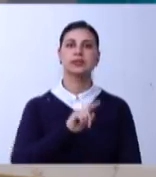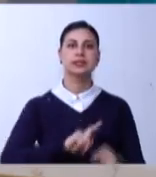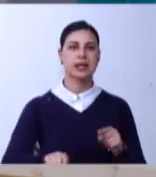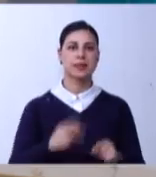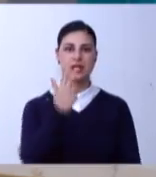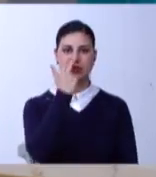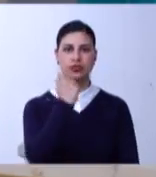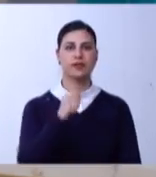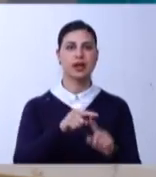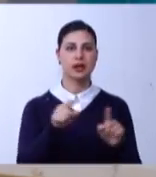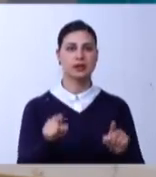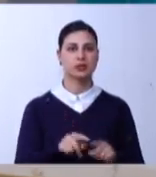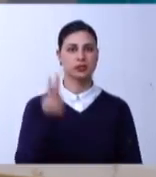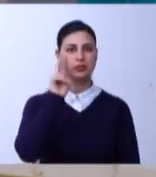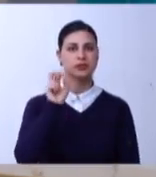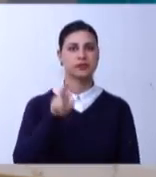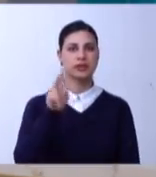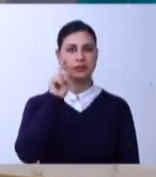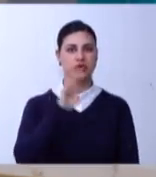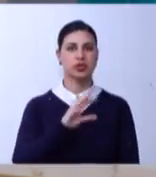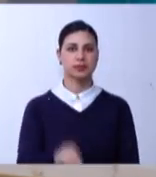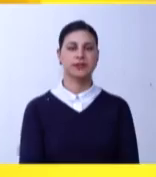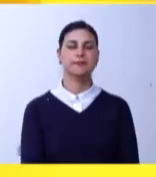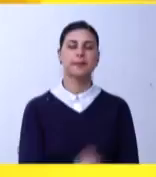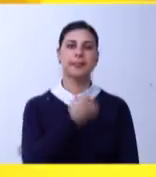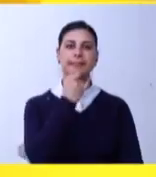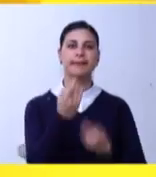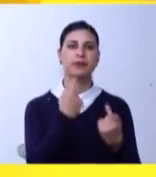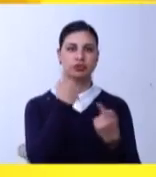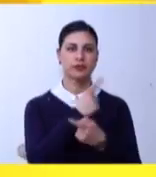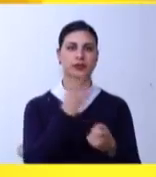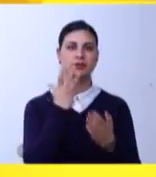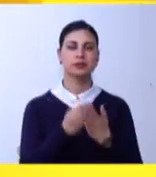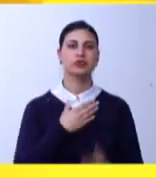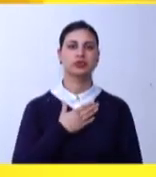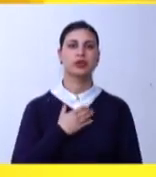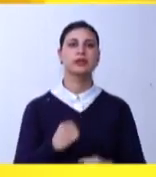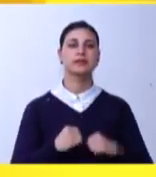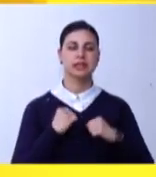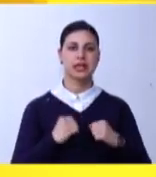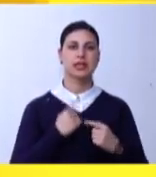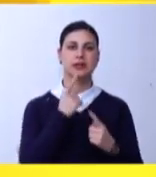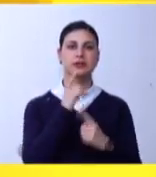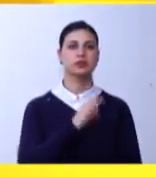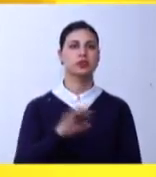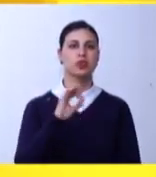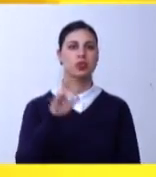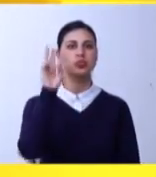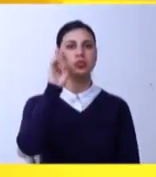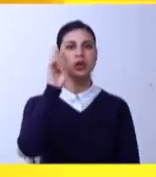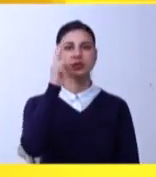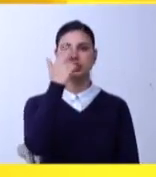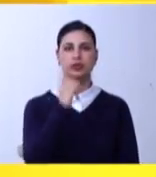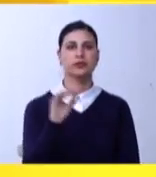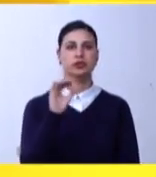სწრაფად ეჩვევიან ამ უნარს ვიდრე ბიჭები. მაყურებელს შევახსენებ, დღეს ჩვენ ვცადეთ და ვისაუბრეთ ტუალეტის ჩვევის